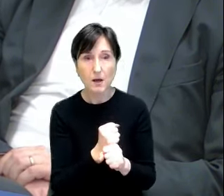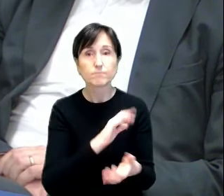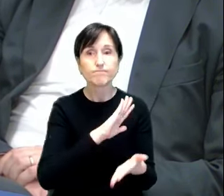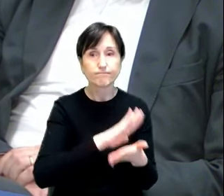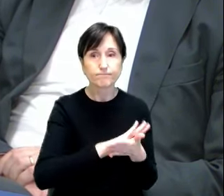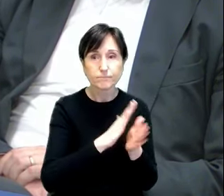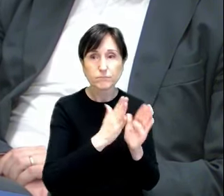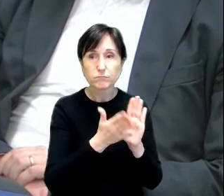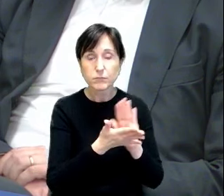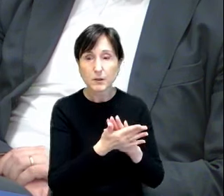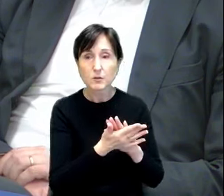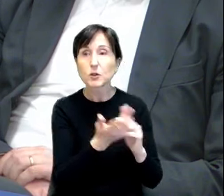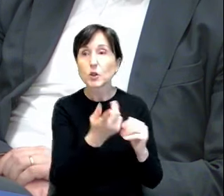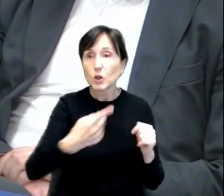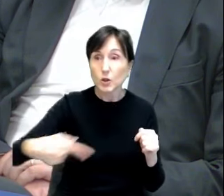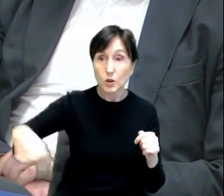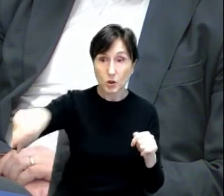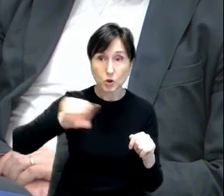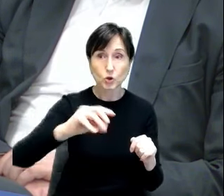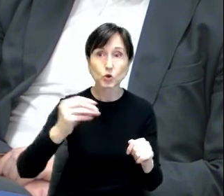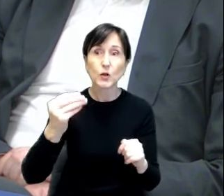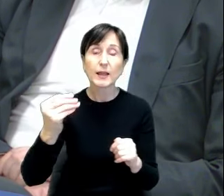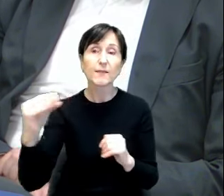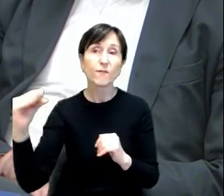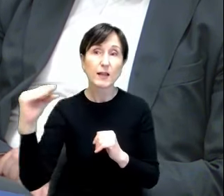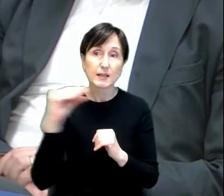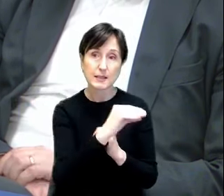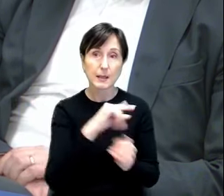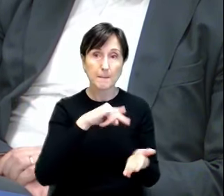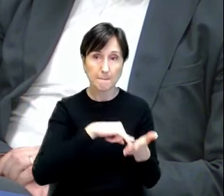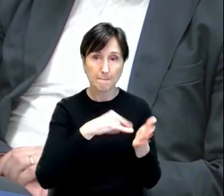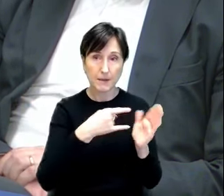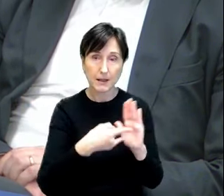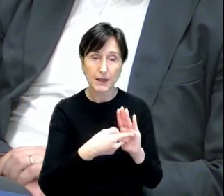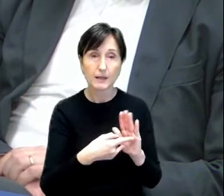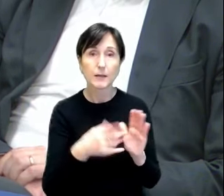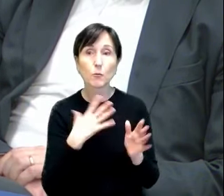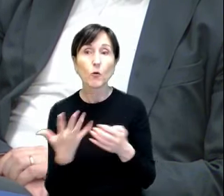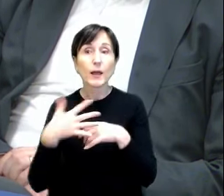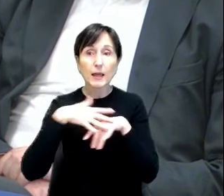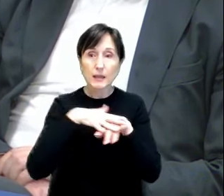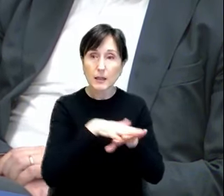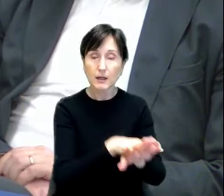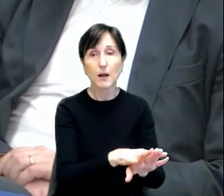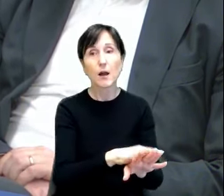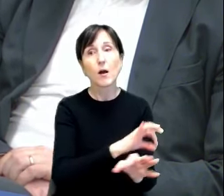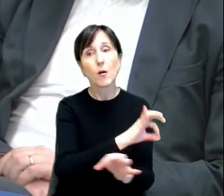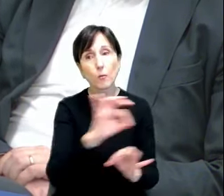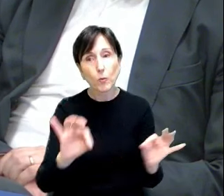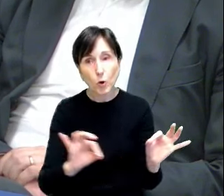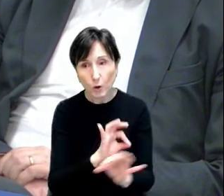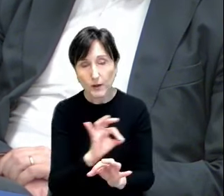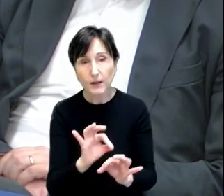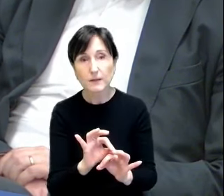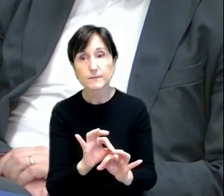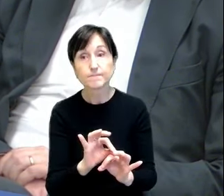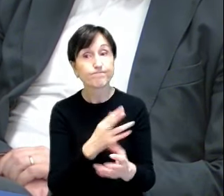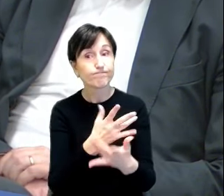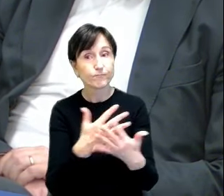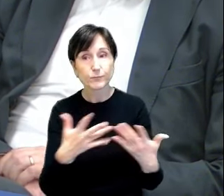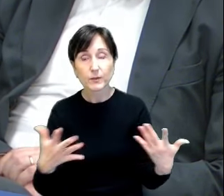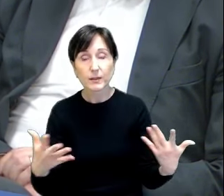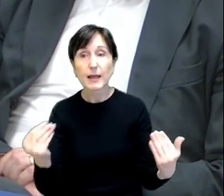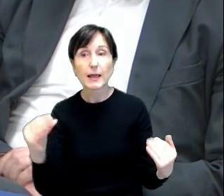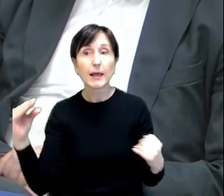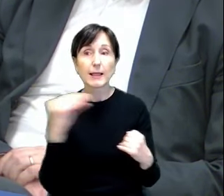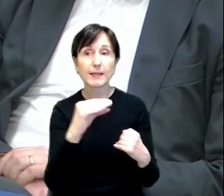išorės investicinio plano rengėją tai dalyvavo eurointegracijos projektai ir visos investicijos reikėjo suplanuoti